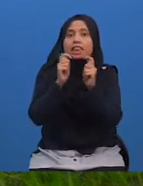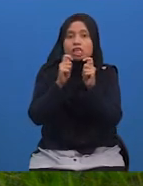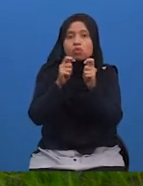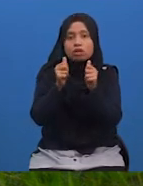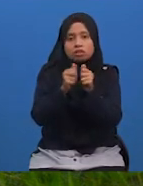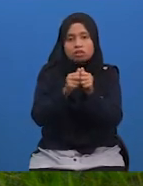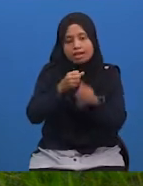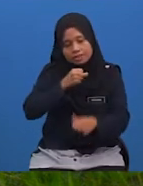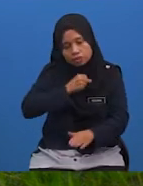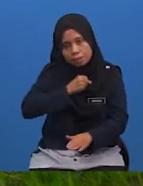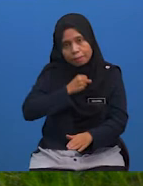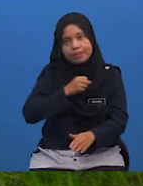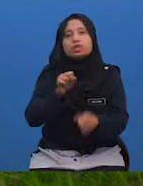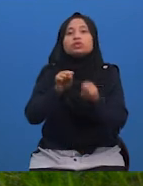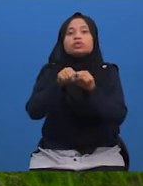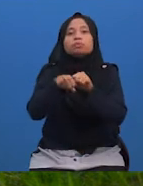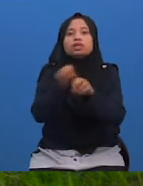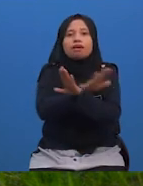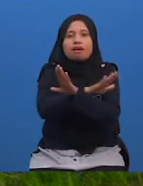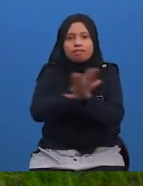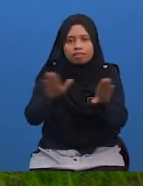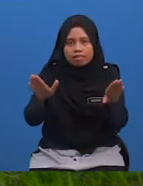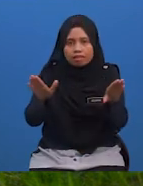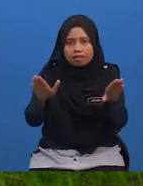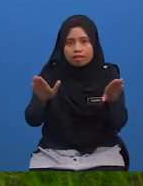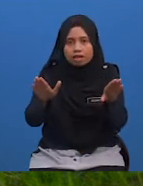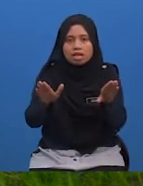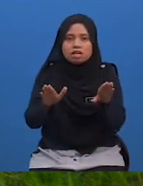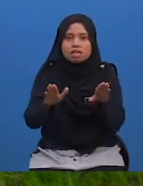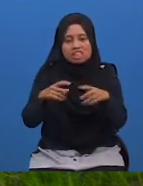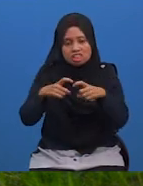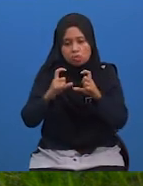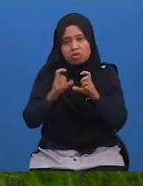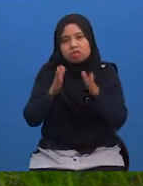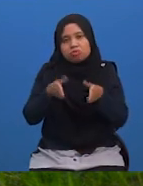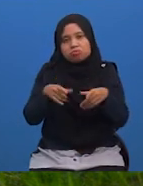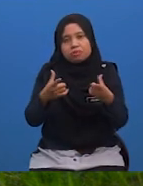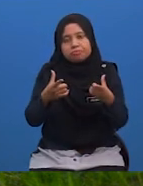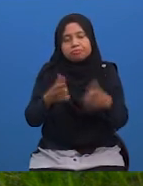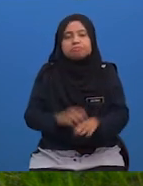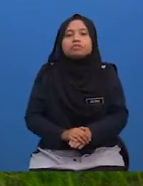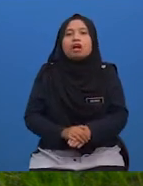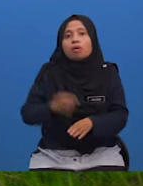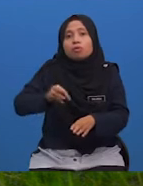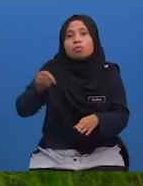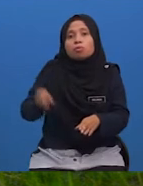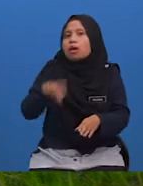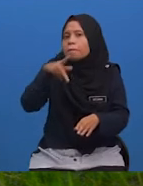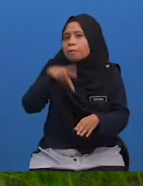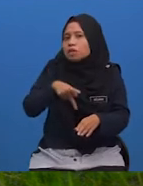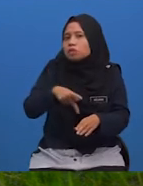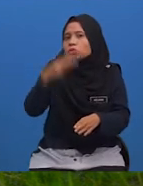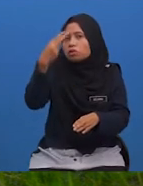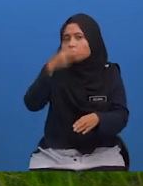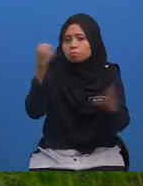sopan supaya tidak menyinggung perasaan mereka. Murid-murid patut